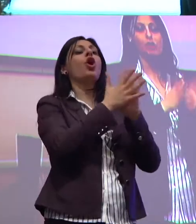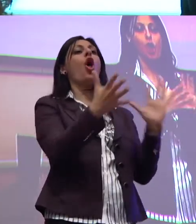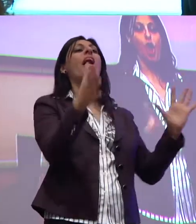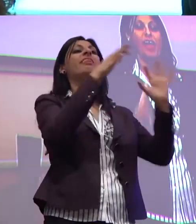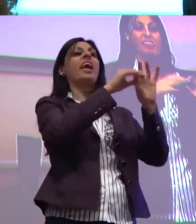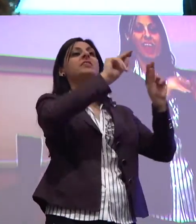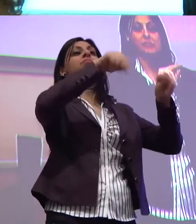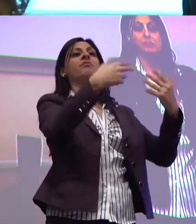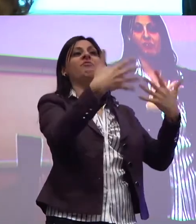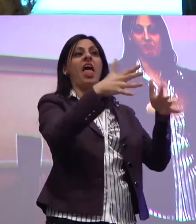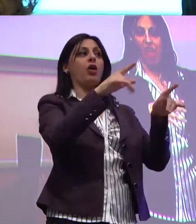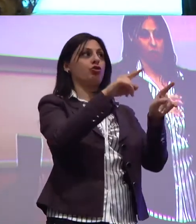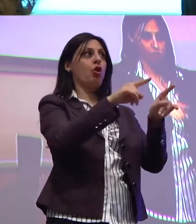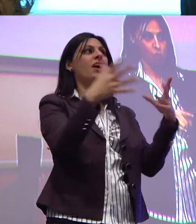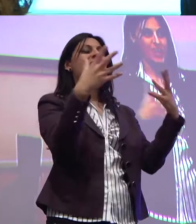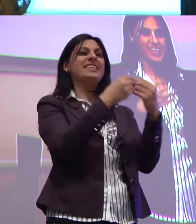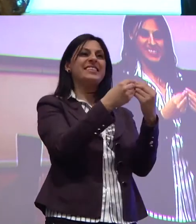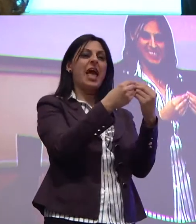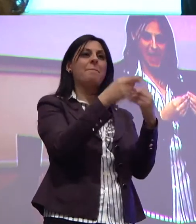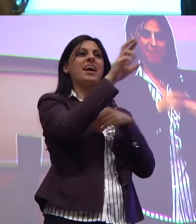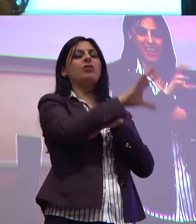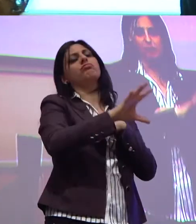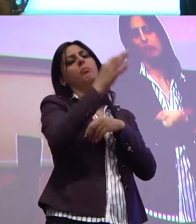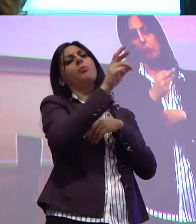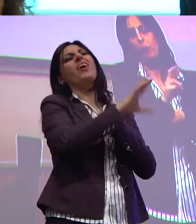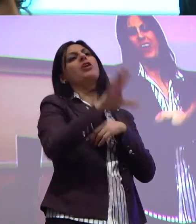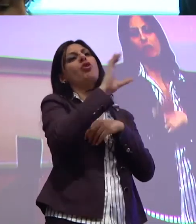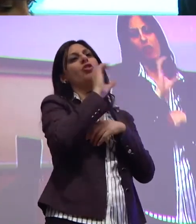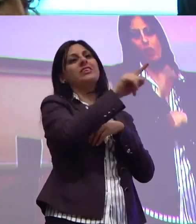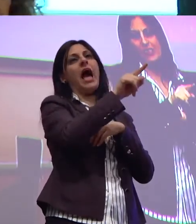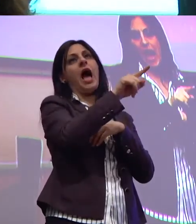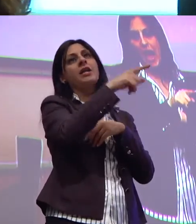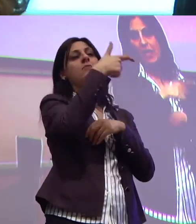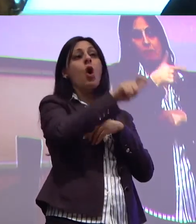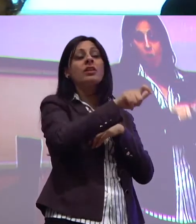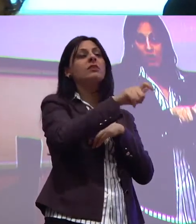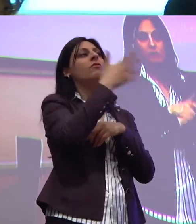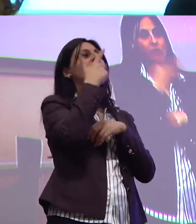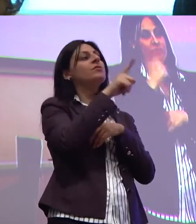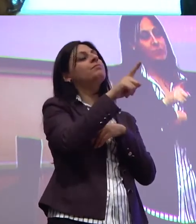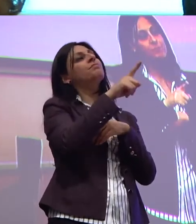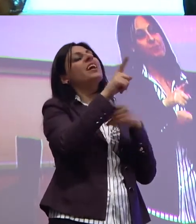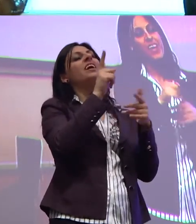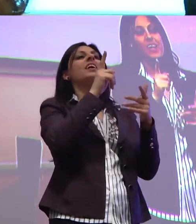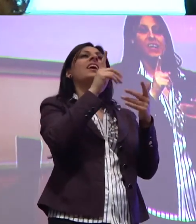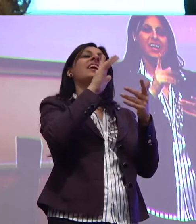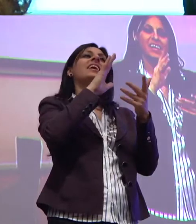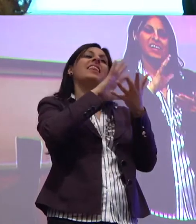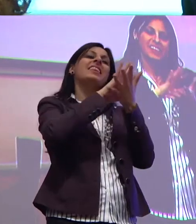intesa con la regione toscana per rendere più accessibili